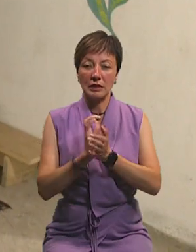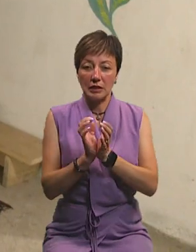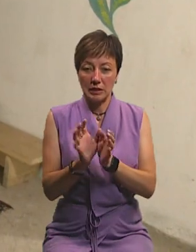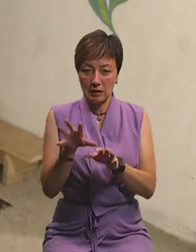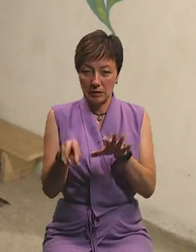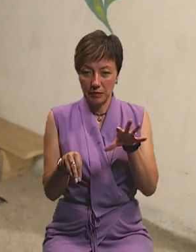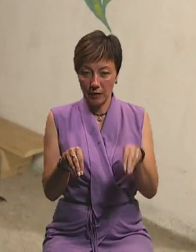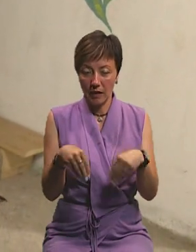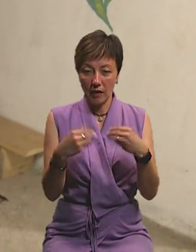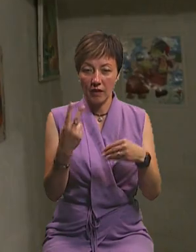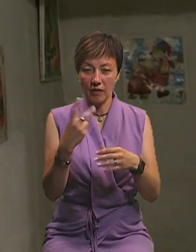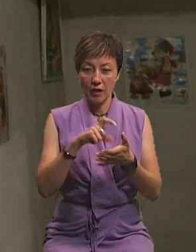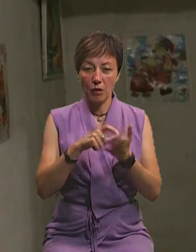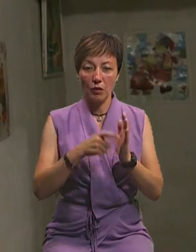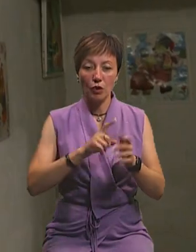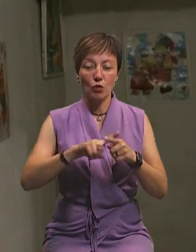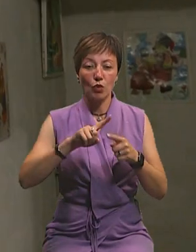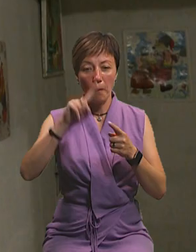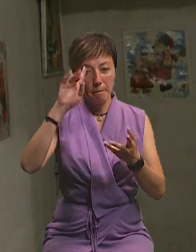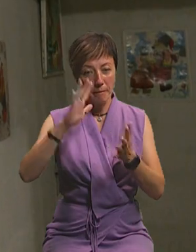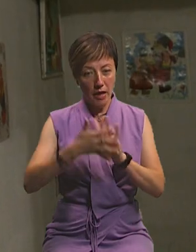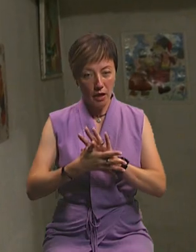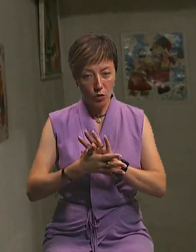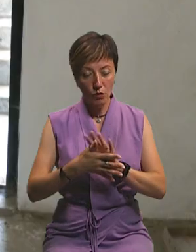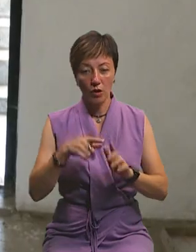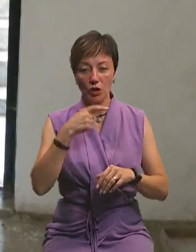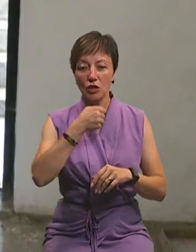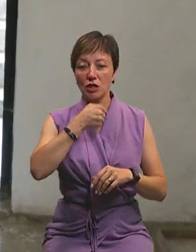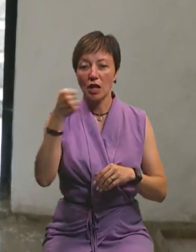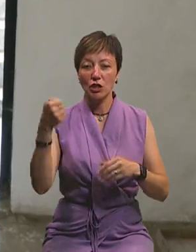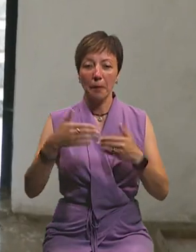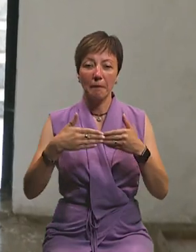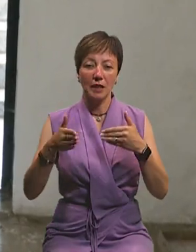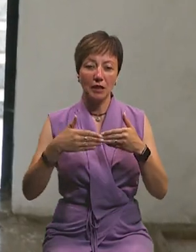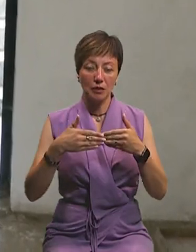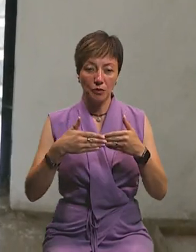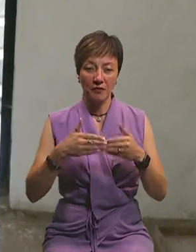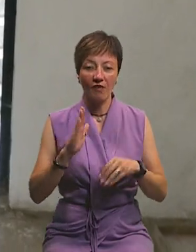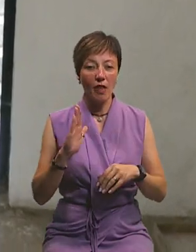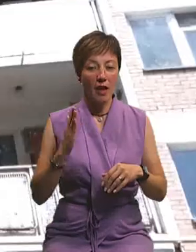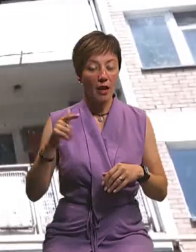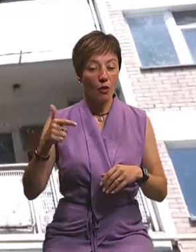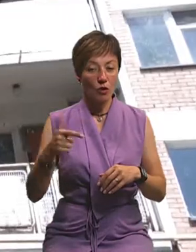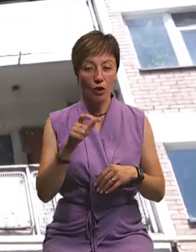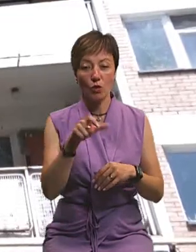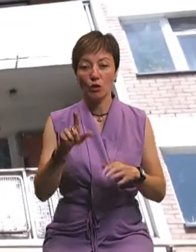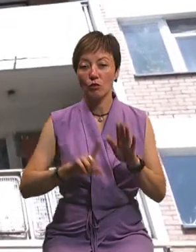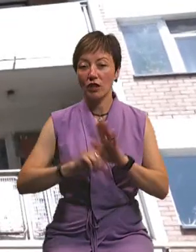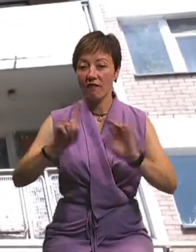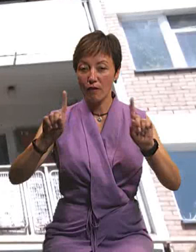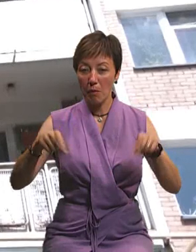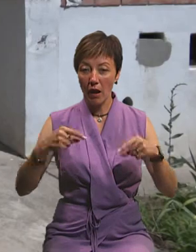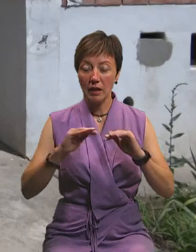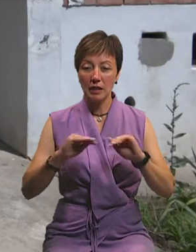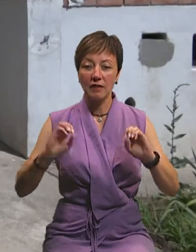надали садку дві кімнати та згодом передумали каже старший під'їзду Валерій Григорович за його словами мешканці почали вимагати аби